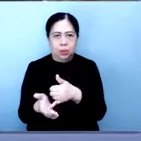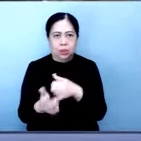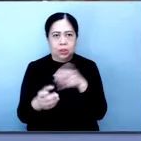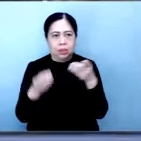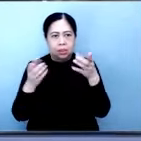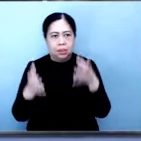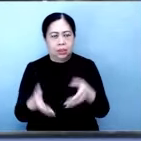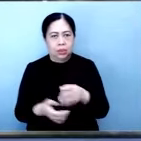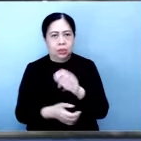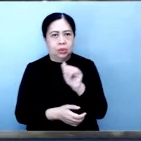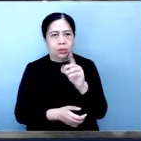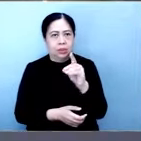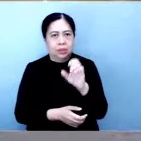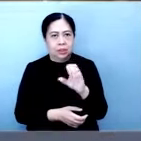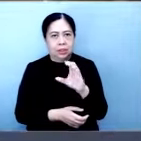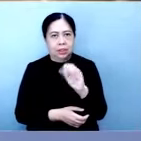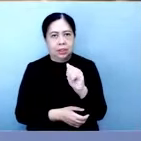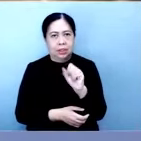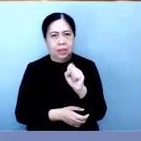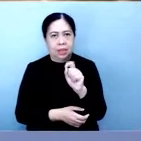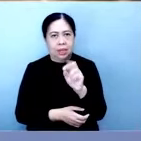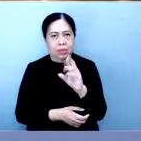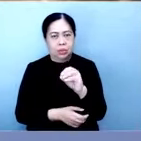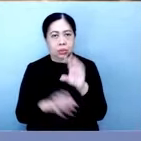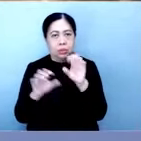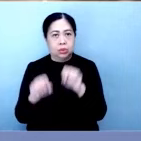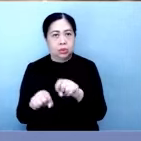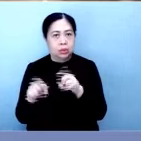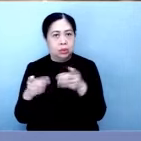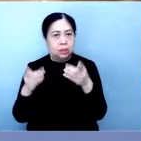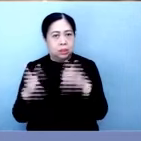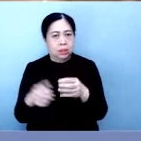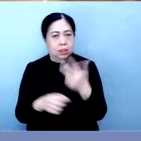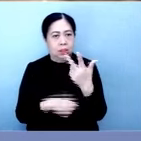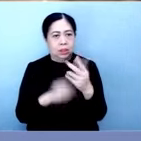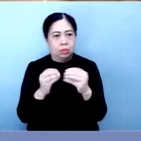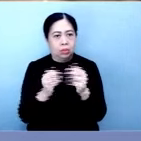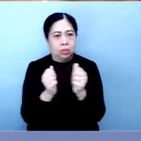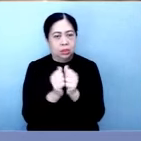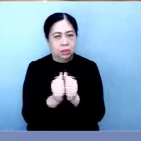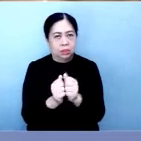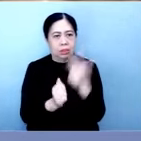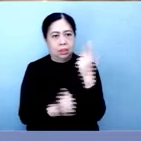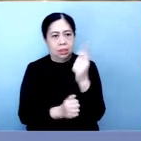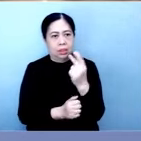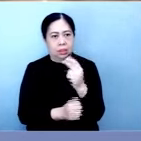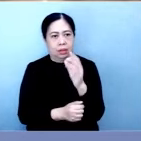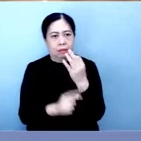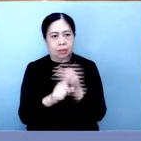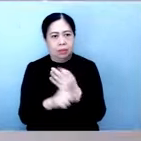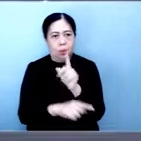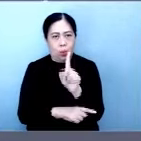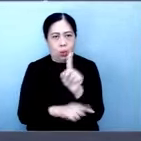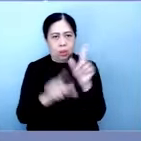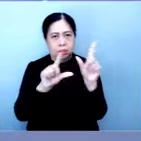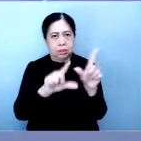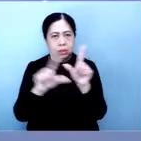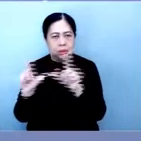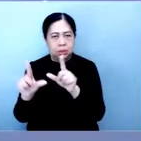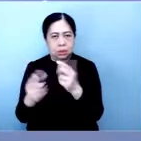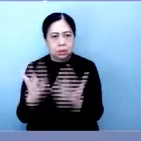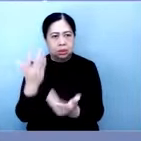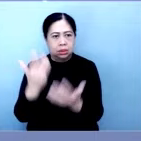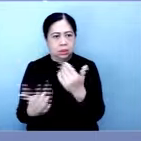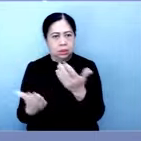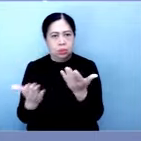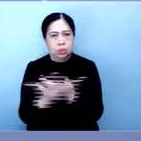na si Jade Castro. Inaresto si Direk Jade at tatlo niyang kasama nitong Huwebes, February 1. Suspect sila sa panununog ng modern